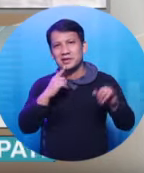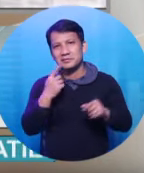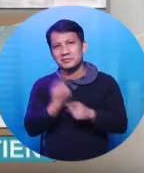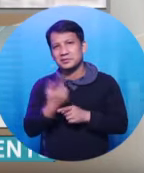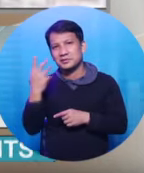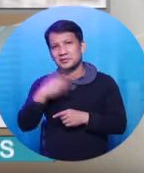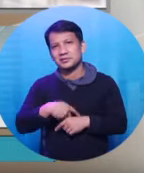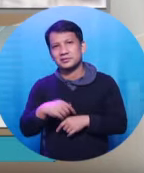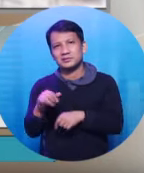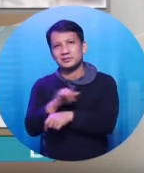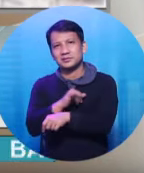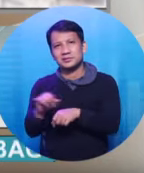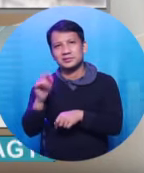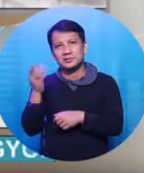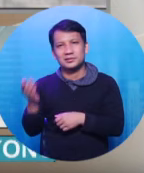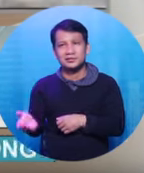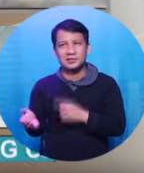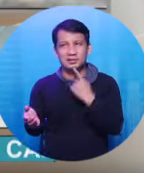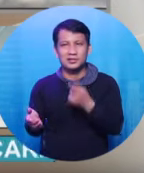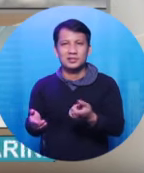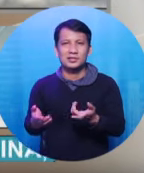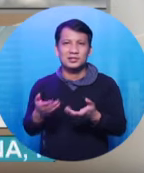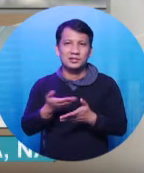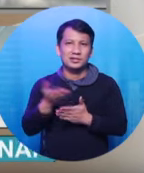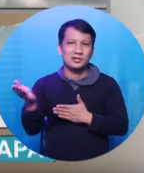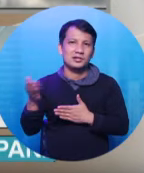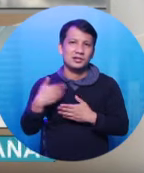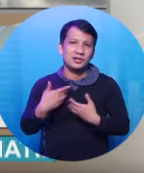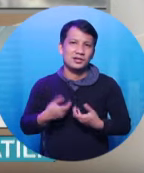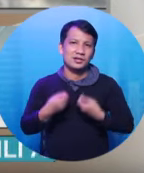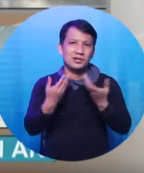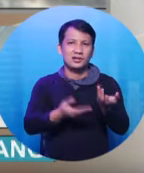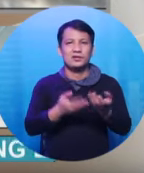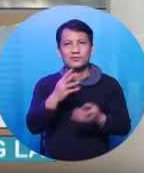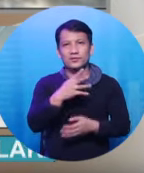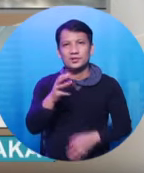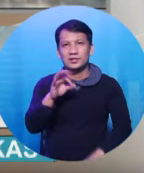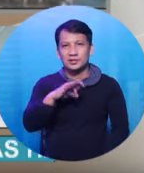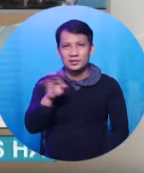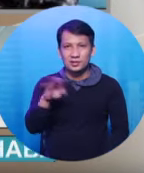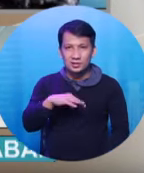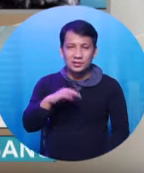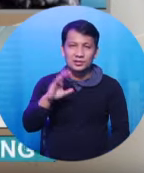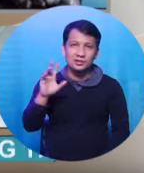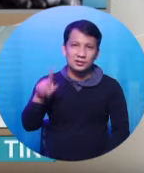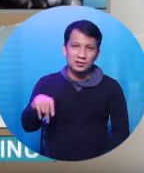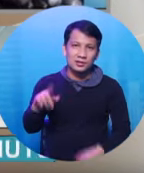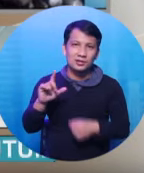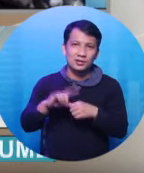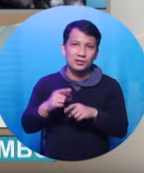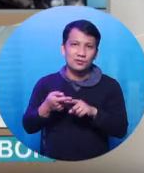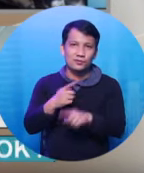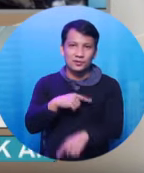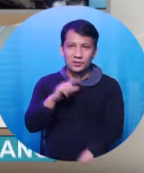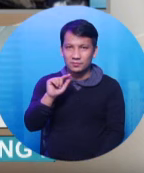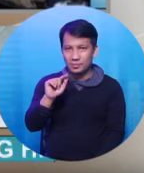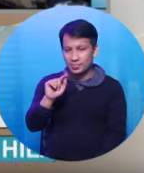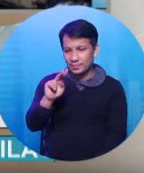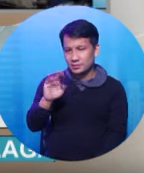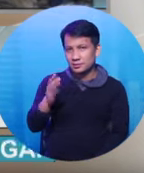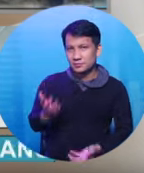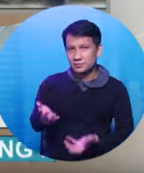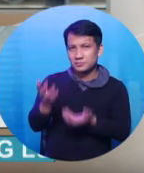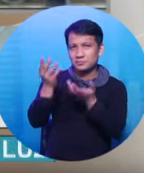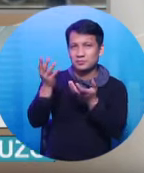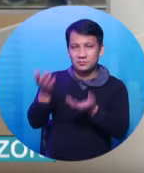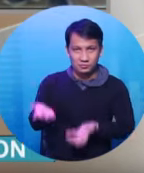Okay, ang sipag niyo rin po, ma'am. Ma'am, at dahil yung ma'am JB, kayo po yung makakatanggap ng 499 peso cellphone load mula sa TNT. Mabuhay ko kayo, ma'am.